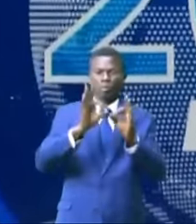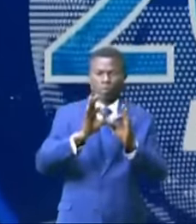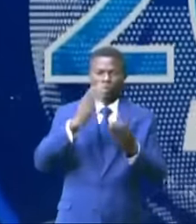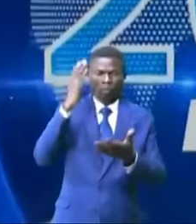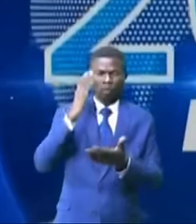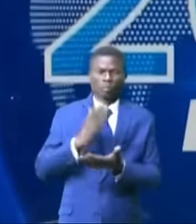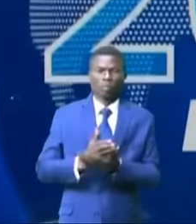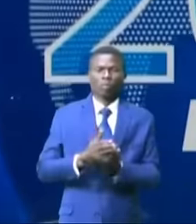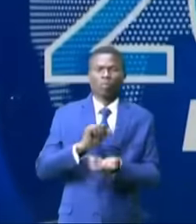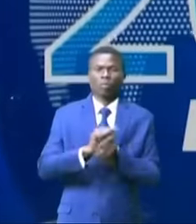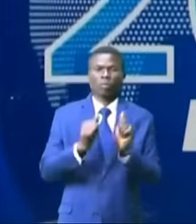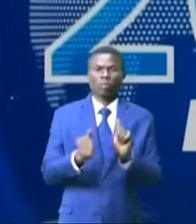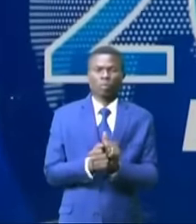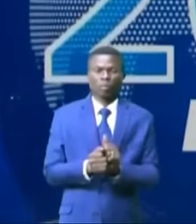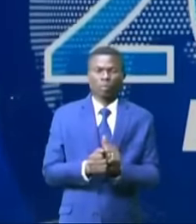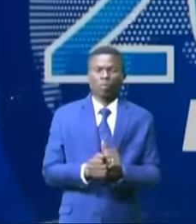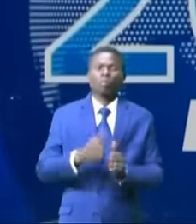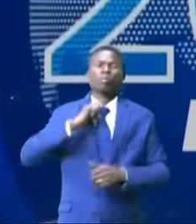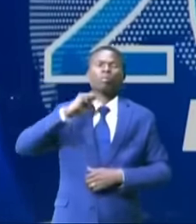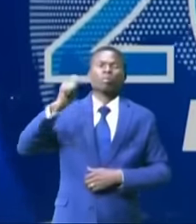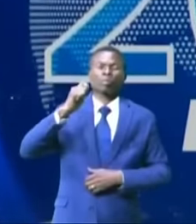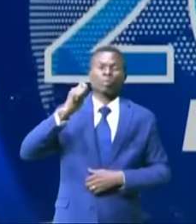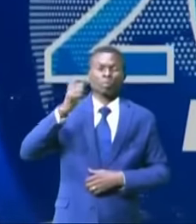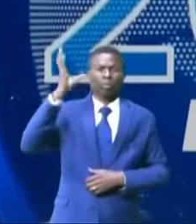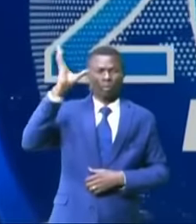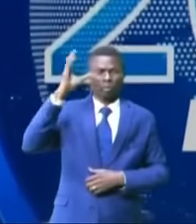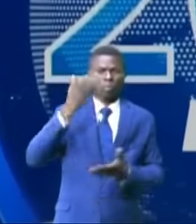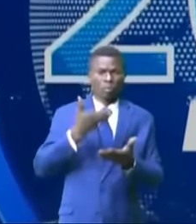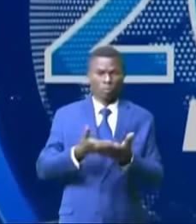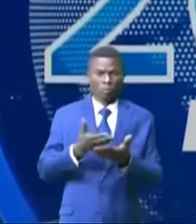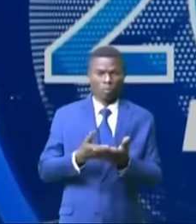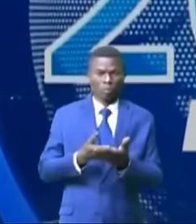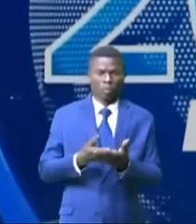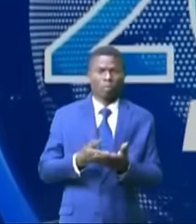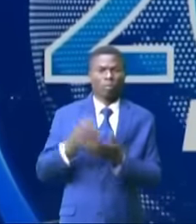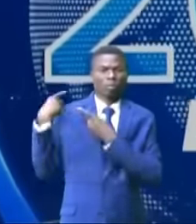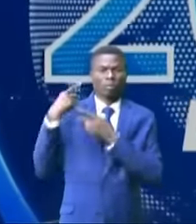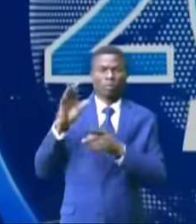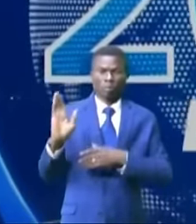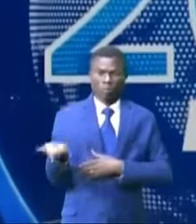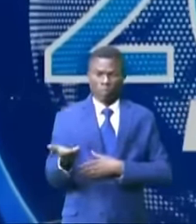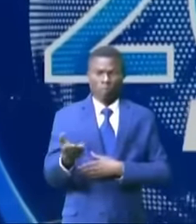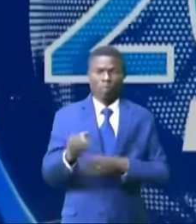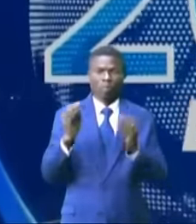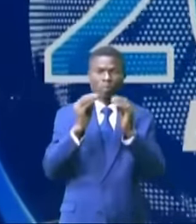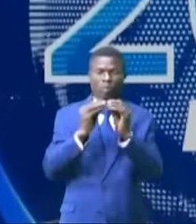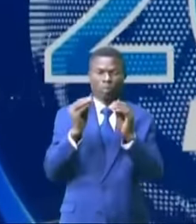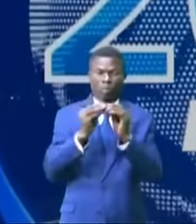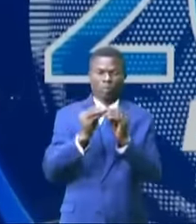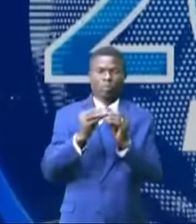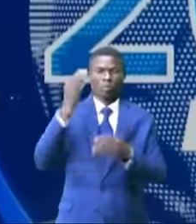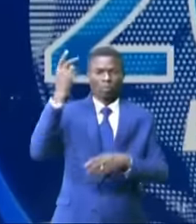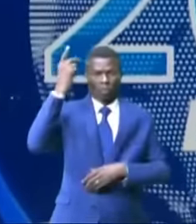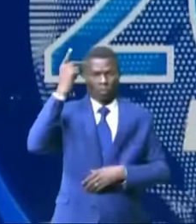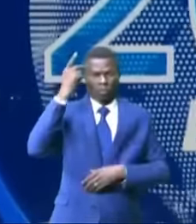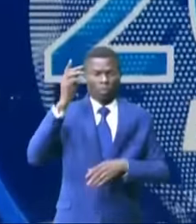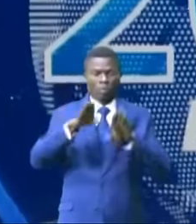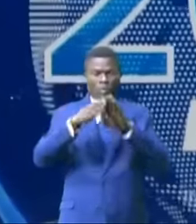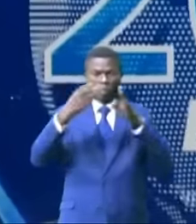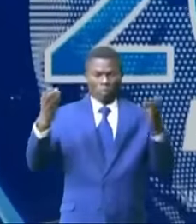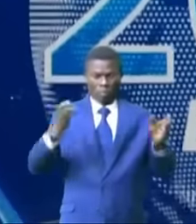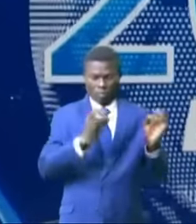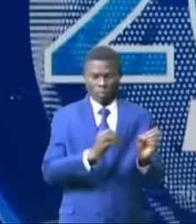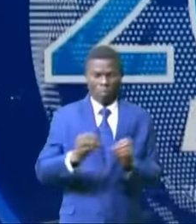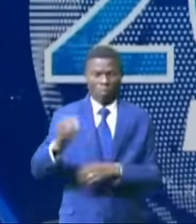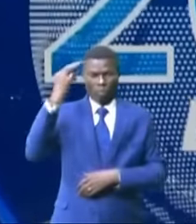lutte contre toute forme d'esclavage moderne, fait l'objet depuis ce matin d'un atelier à Kinshasa. La cérémonie d'ouverture a été